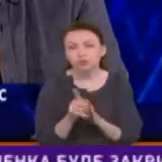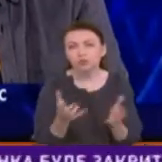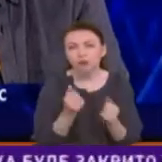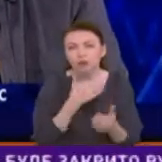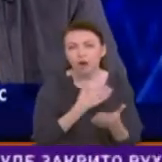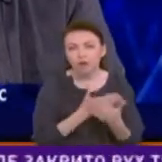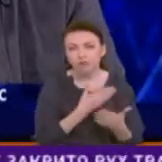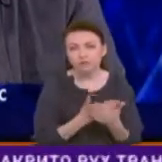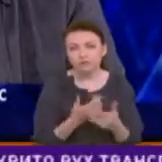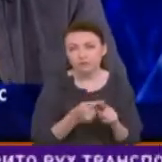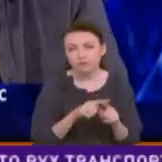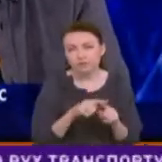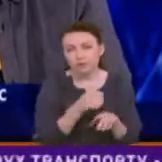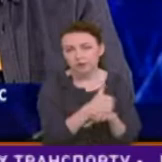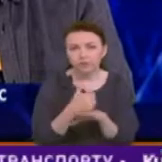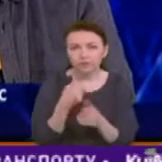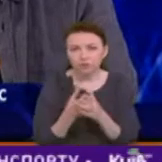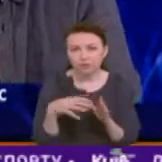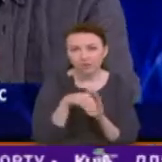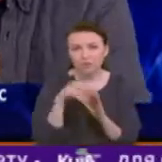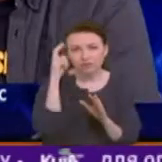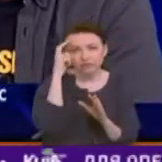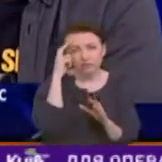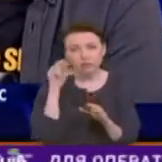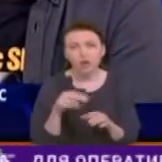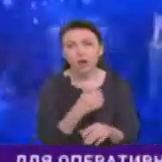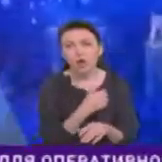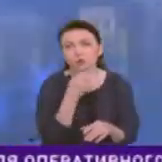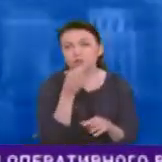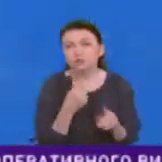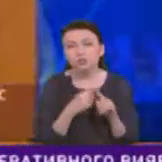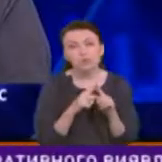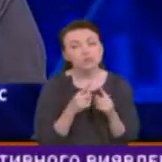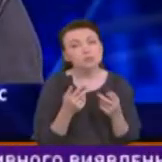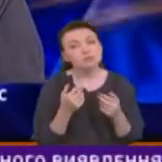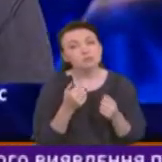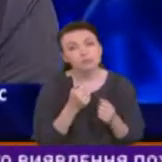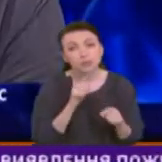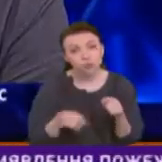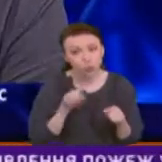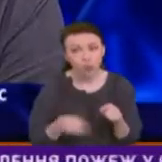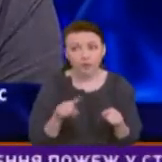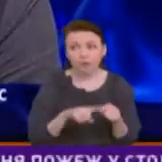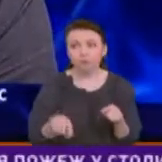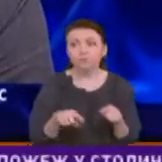активності парафії до складу Київського патріархату. І я хочу сказати, що це, звичайно, прискорило